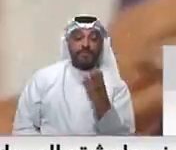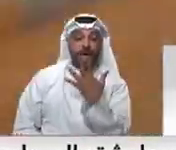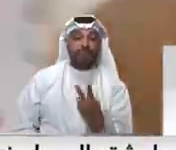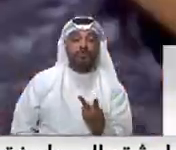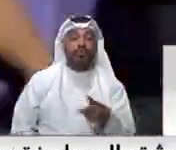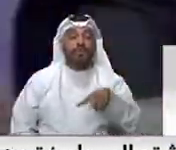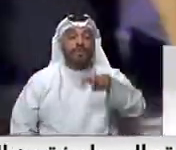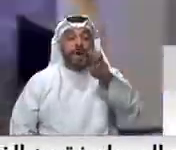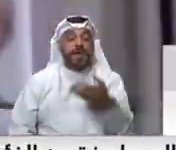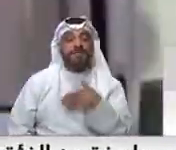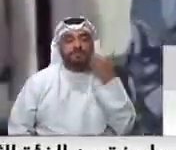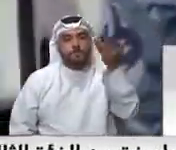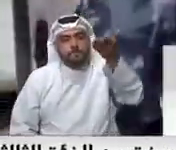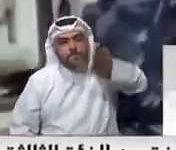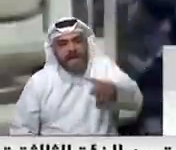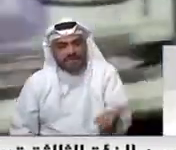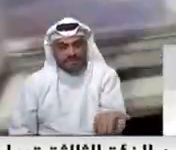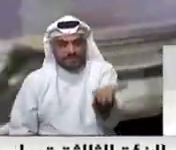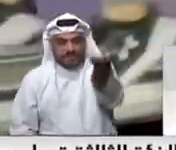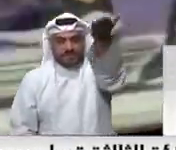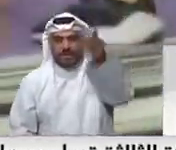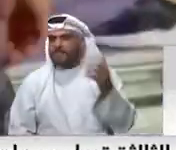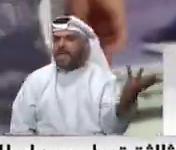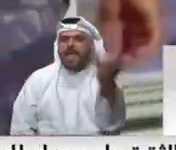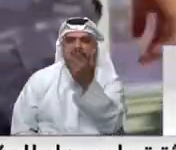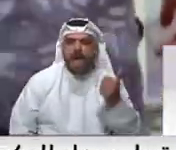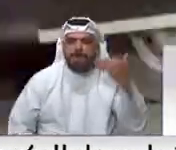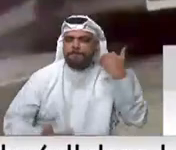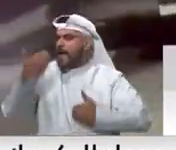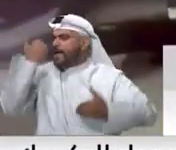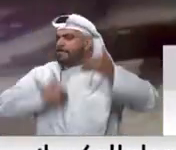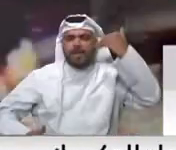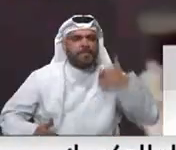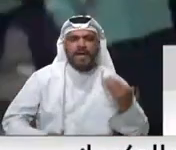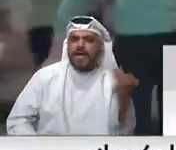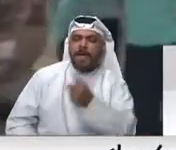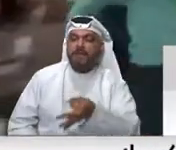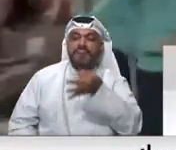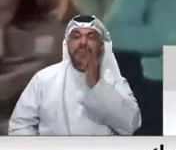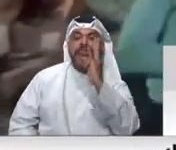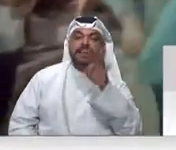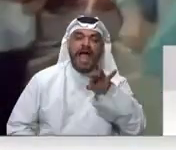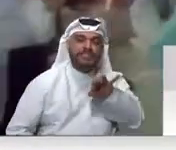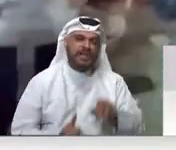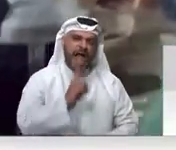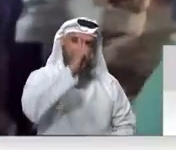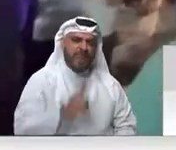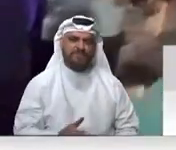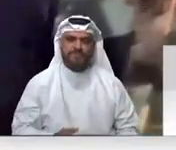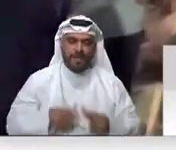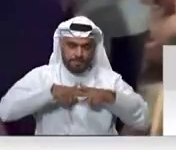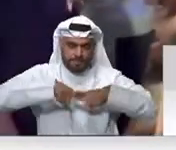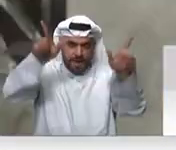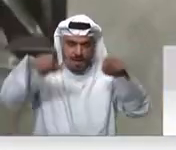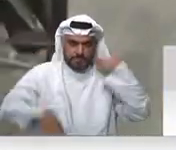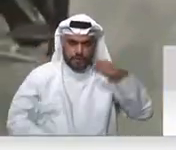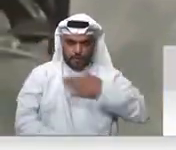4385 شهيدا وأكثر من 13000 جريح وفق أحدث